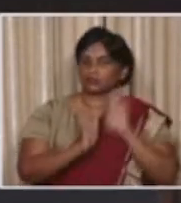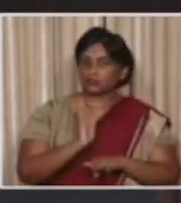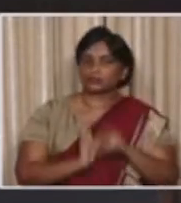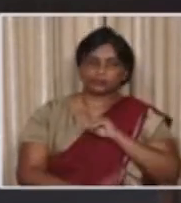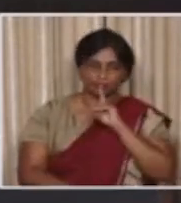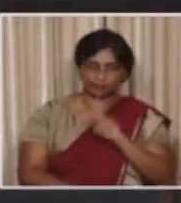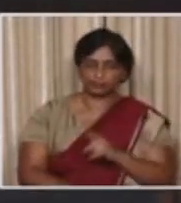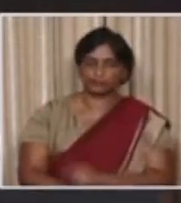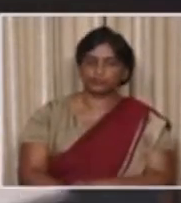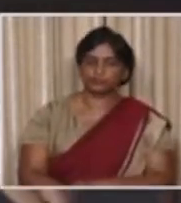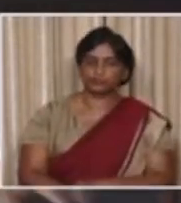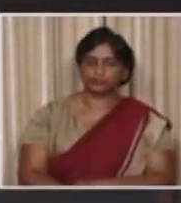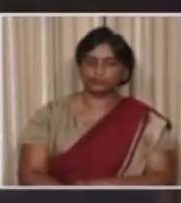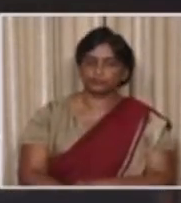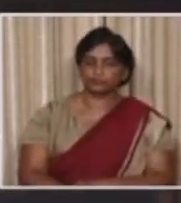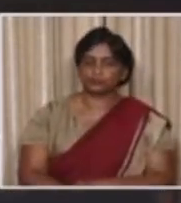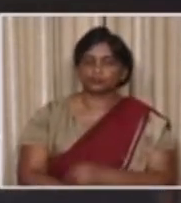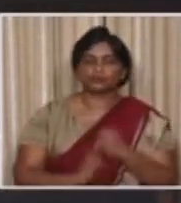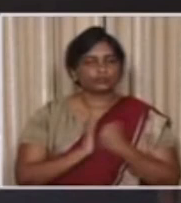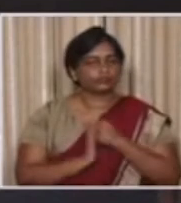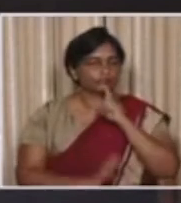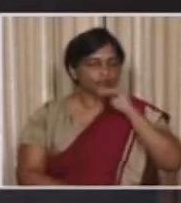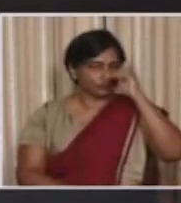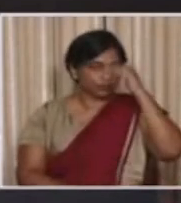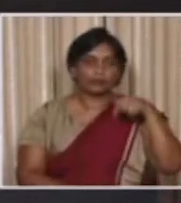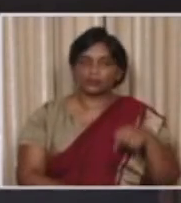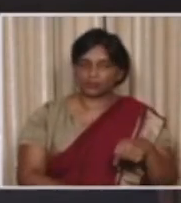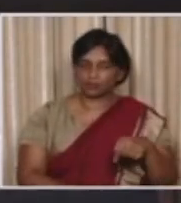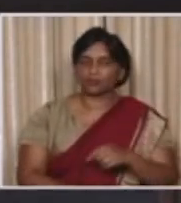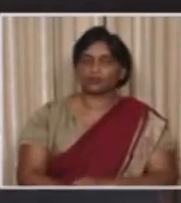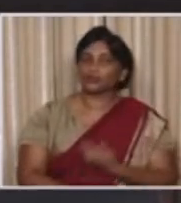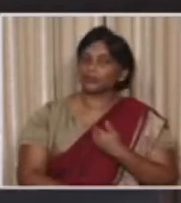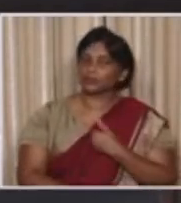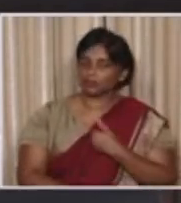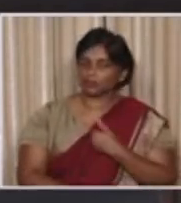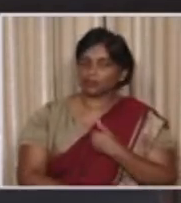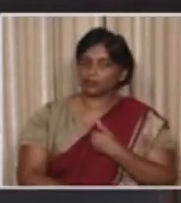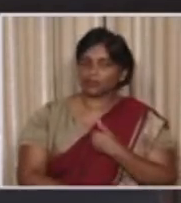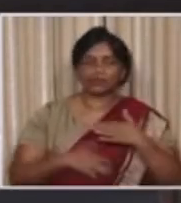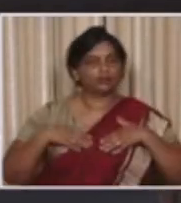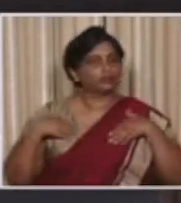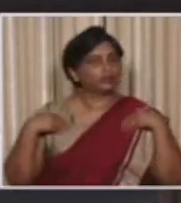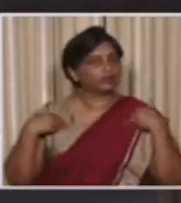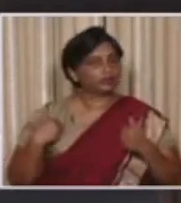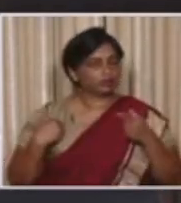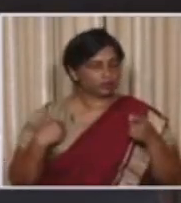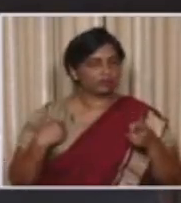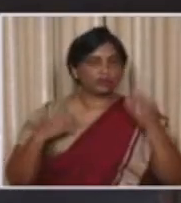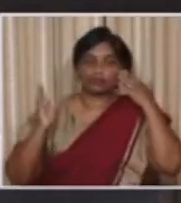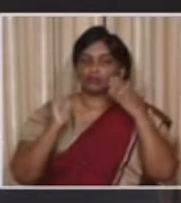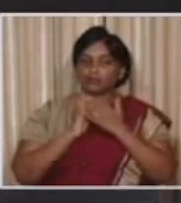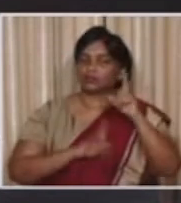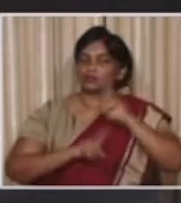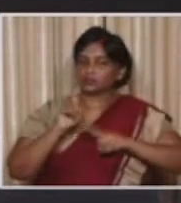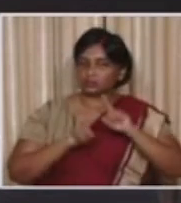මම යෝජනා කරමි. ගරු කථානායකතුමනි, අද අපි සෞඛ්‍ය මේ විෂය ගැන